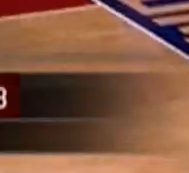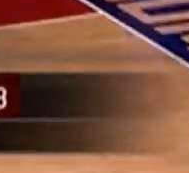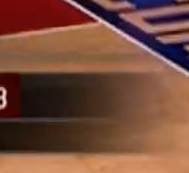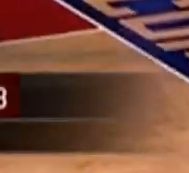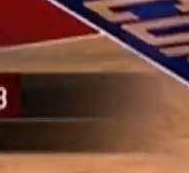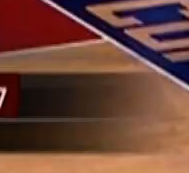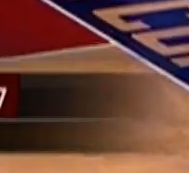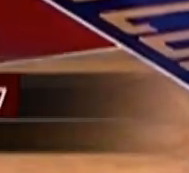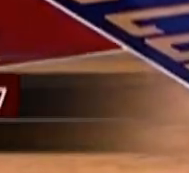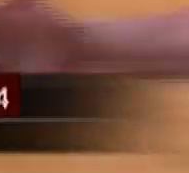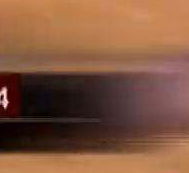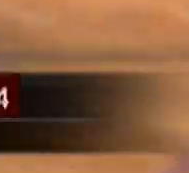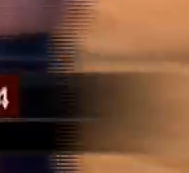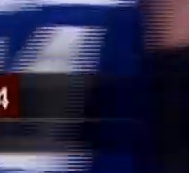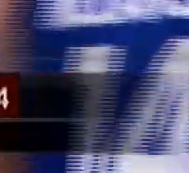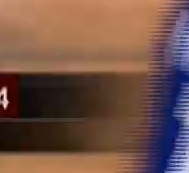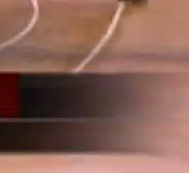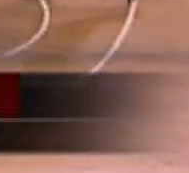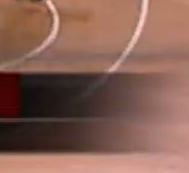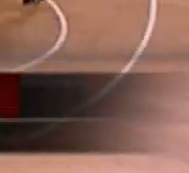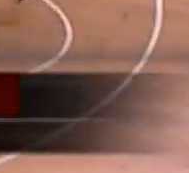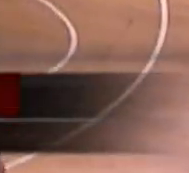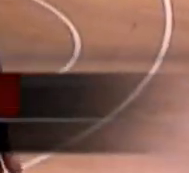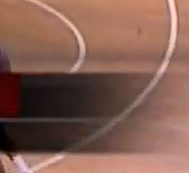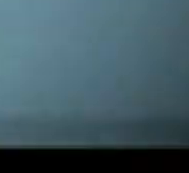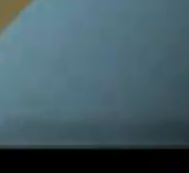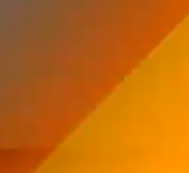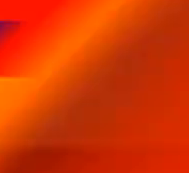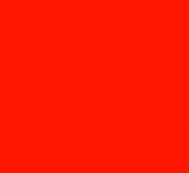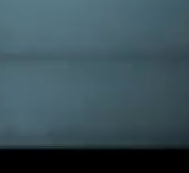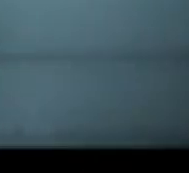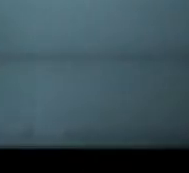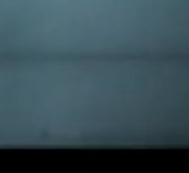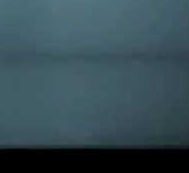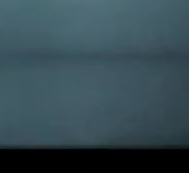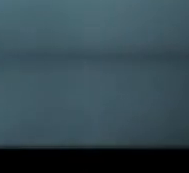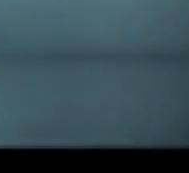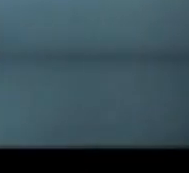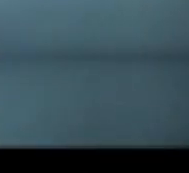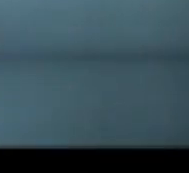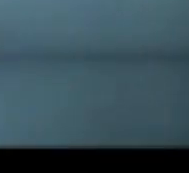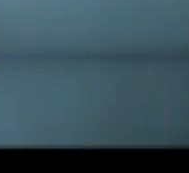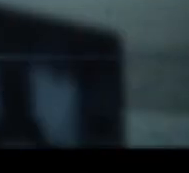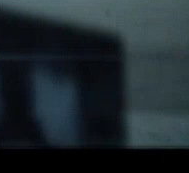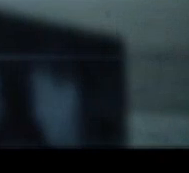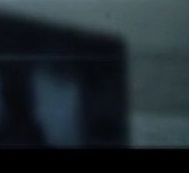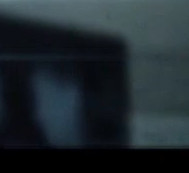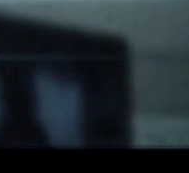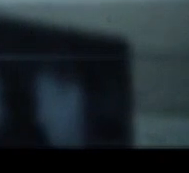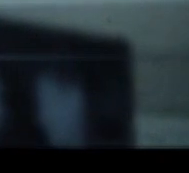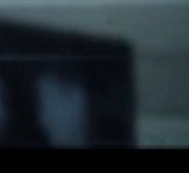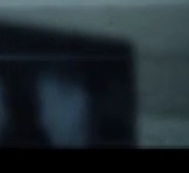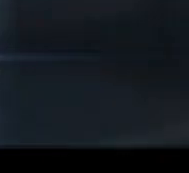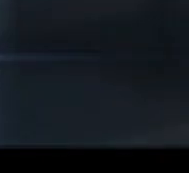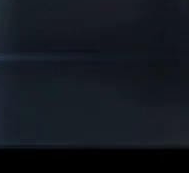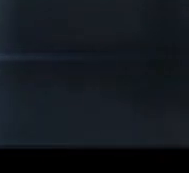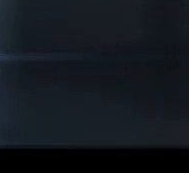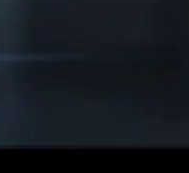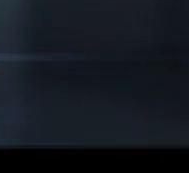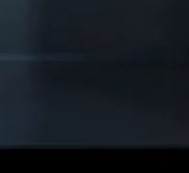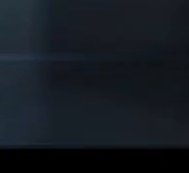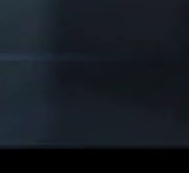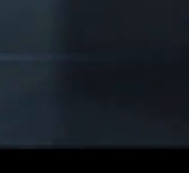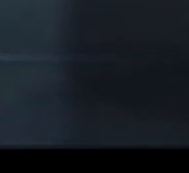unang panalo sa opening day ng PBA Governor's Cup. At senti singer-songwriter na si Mark Carpio makikijam